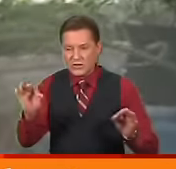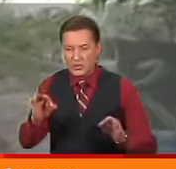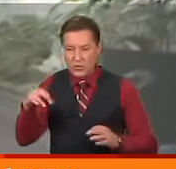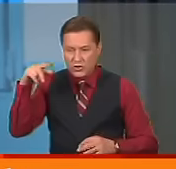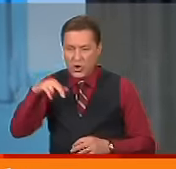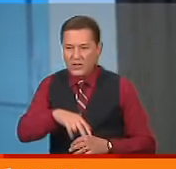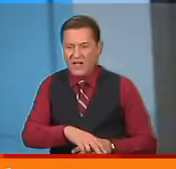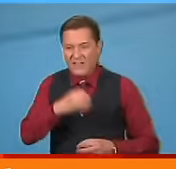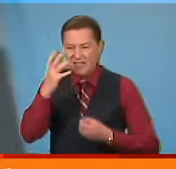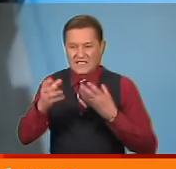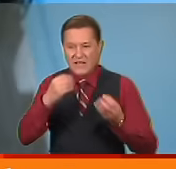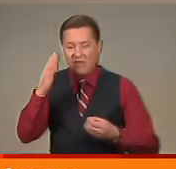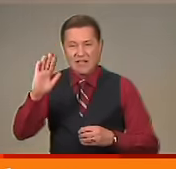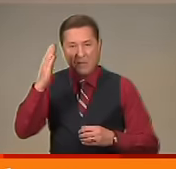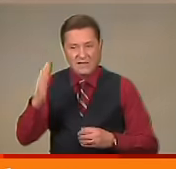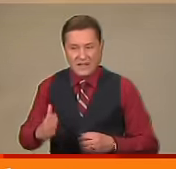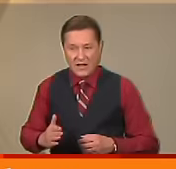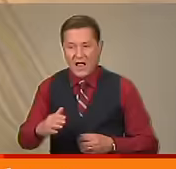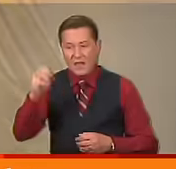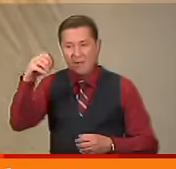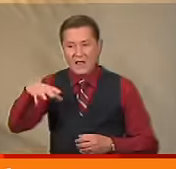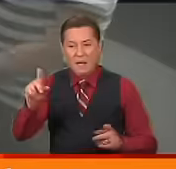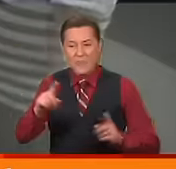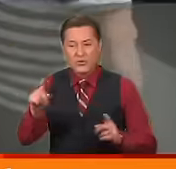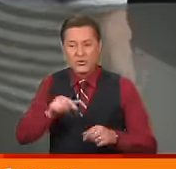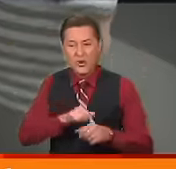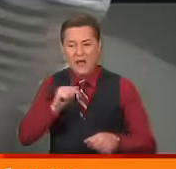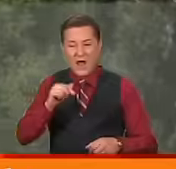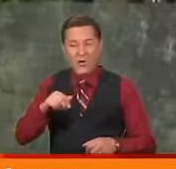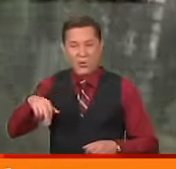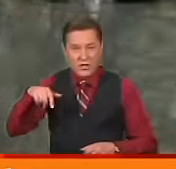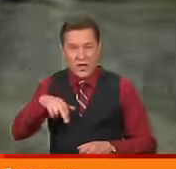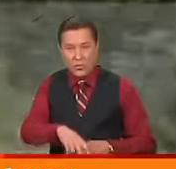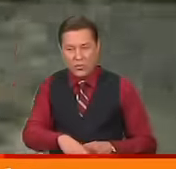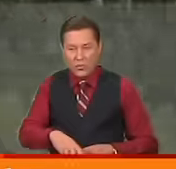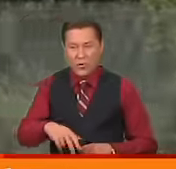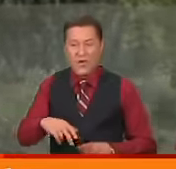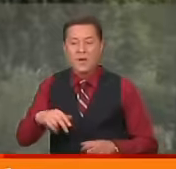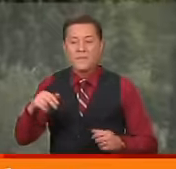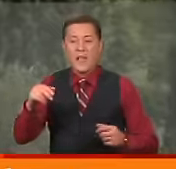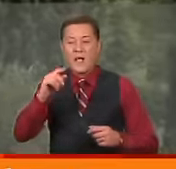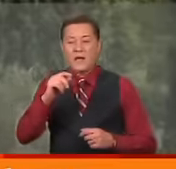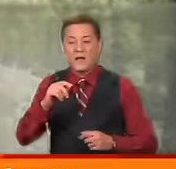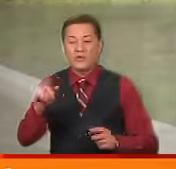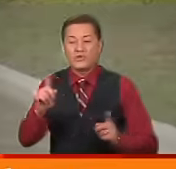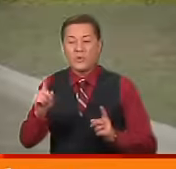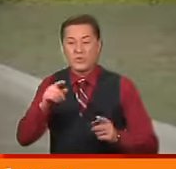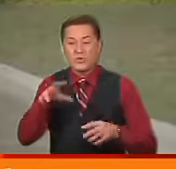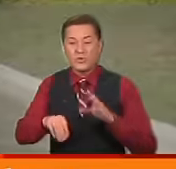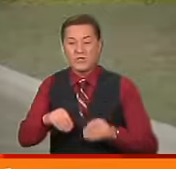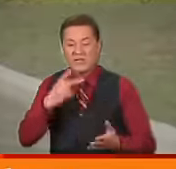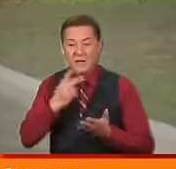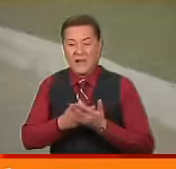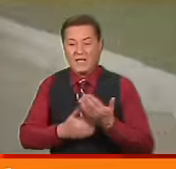клітини з квітами та дзеркалами, лампи, що реагують на рух. Буде то на зборах сусідам показувати. І от